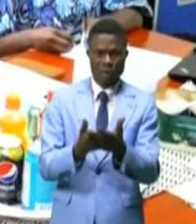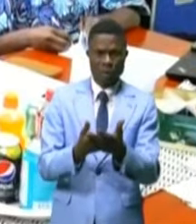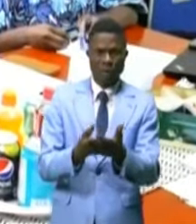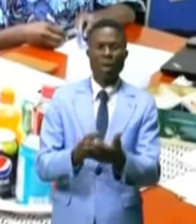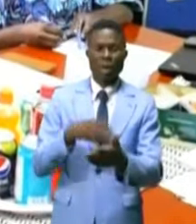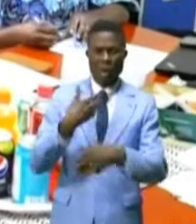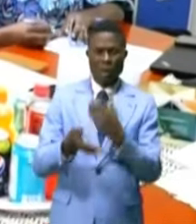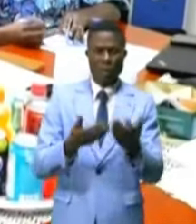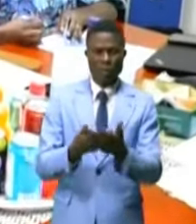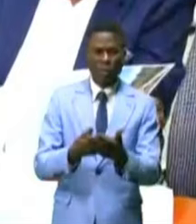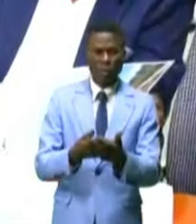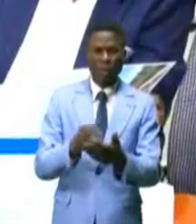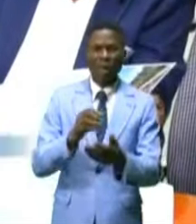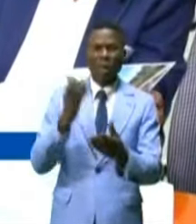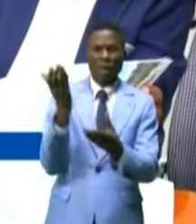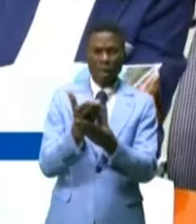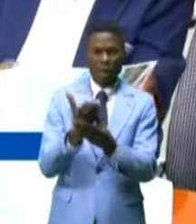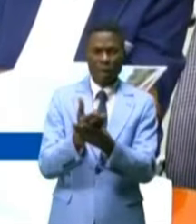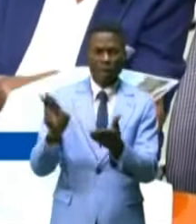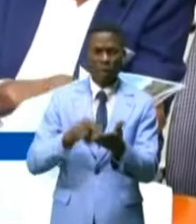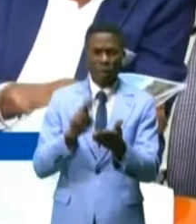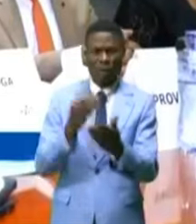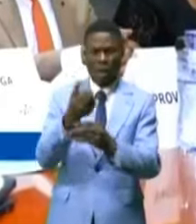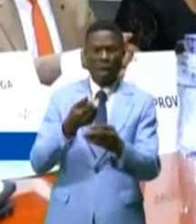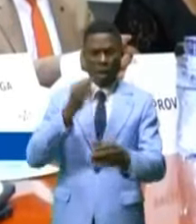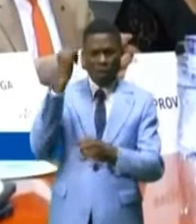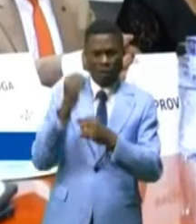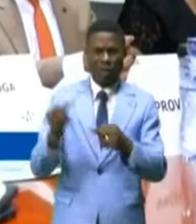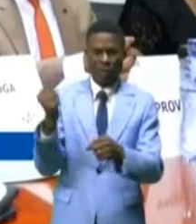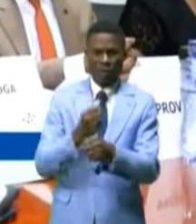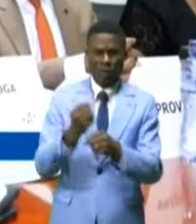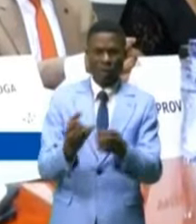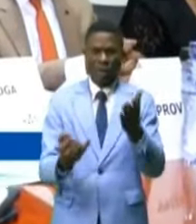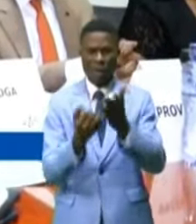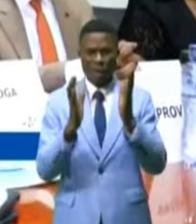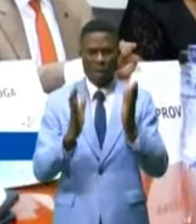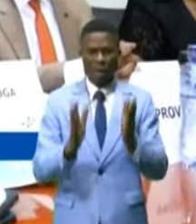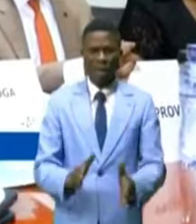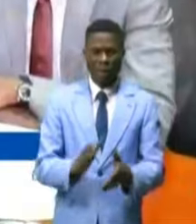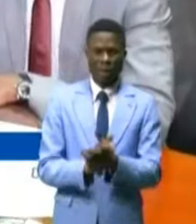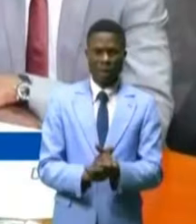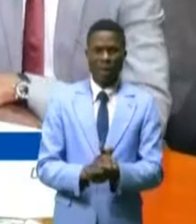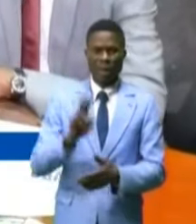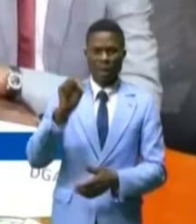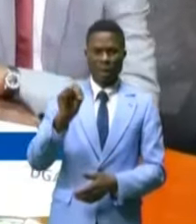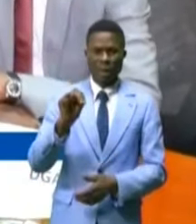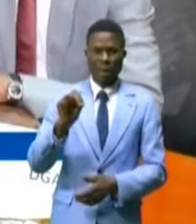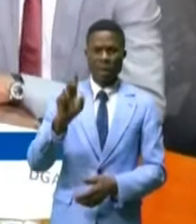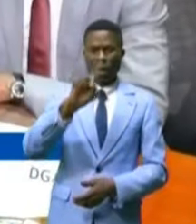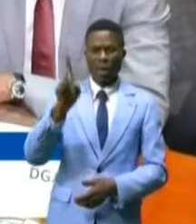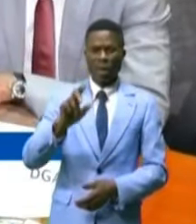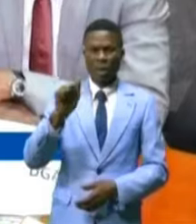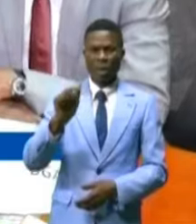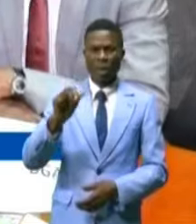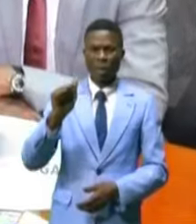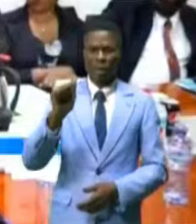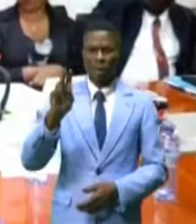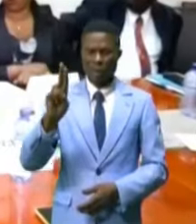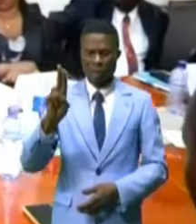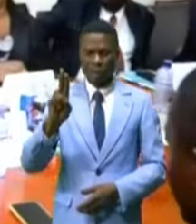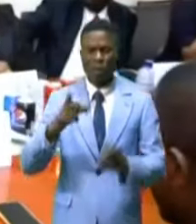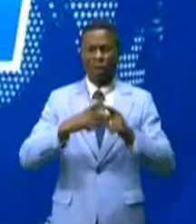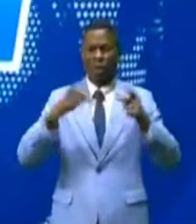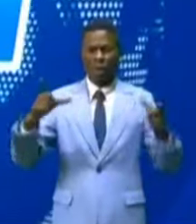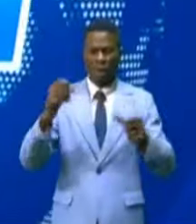goulées dans un procès verbal avant la clôture de travaux par l'ingénieur Nikon Zaundzao, directeur général de l'Agence congolaise de grands